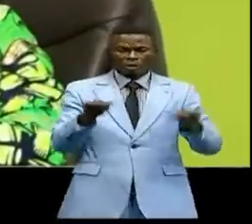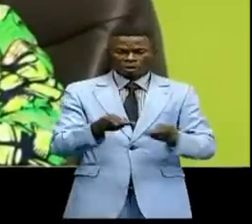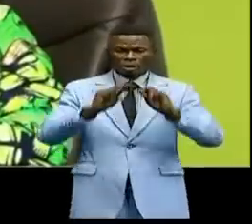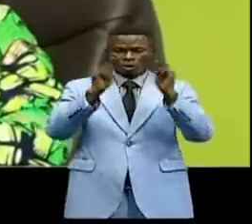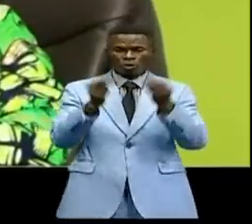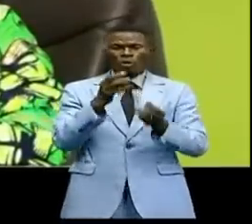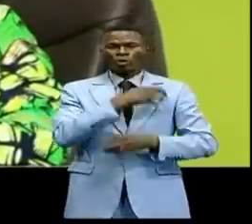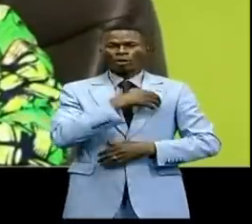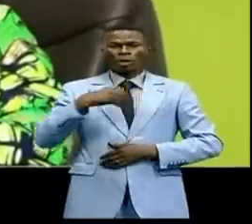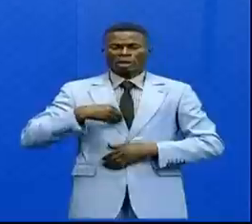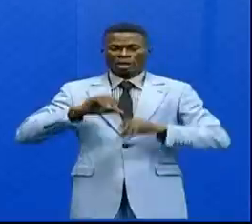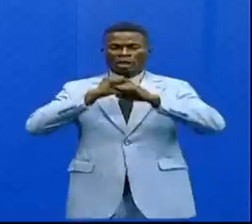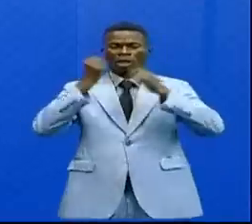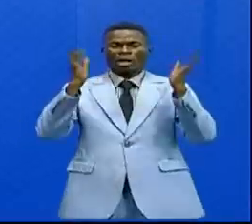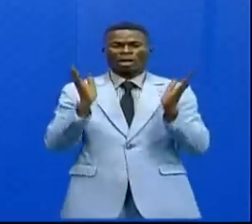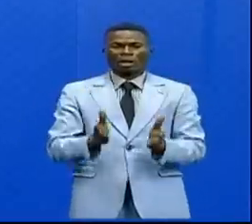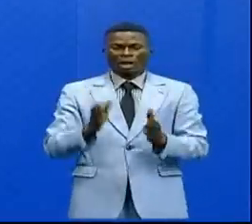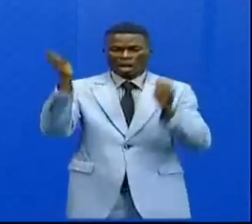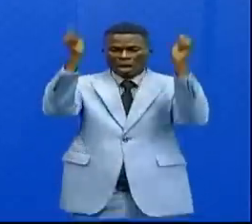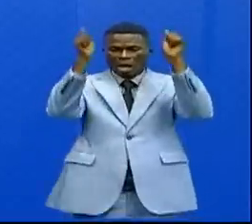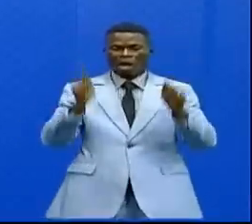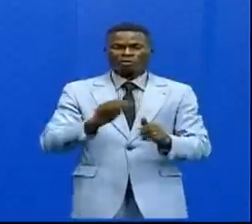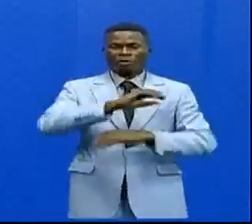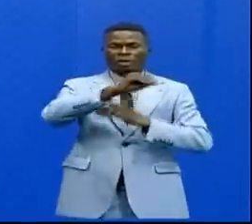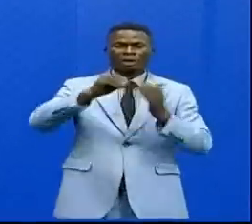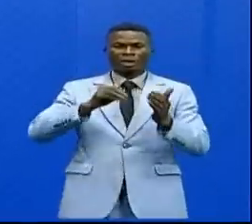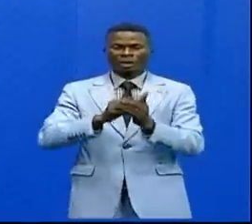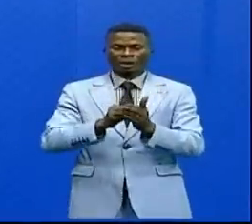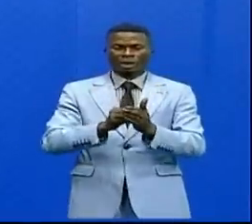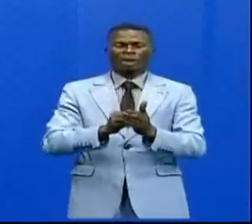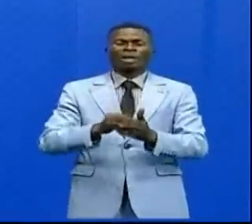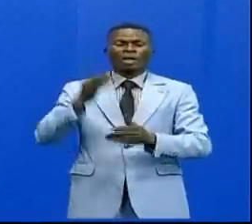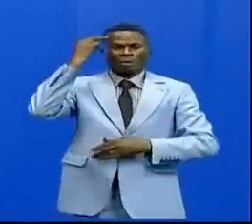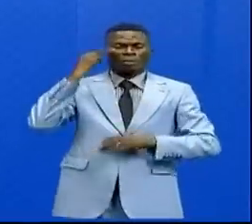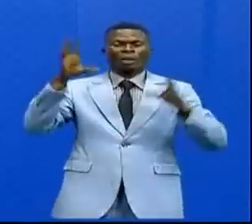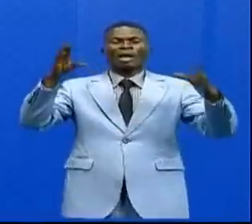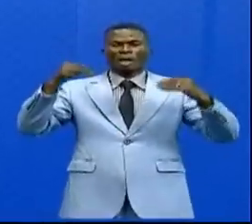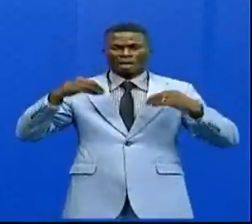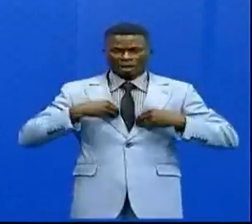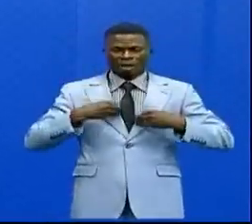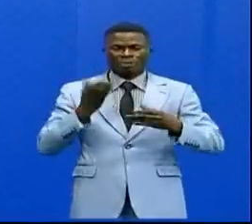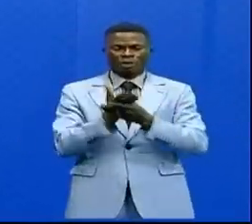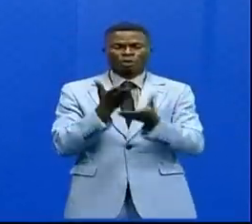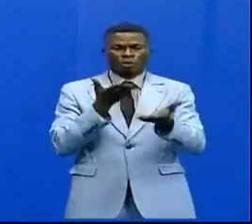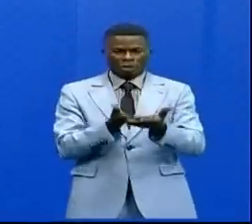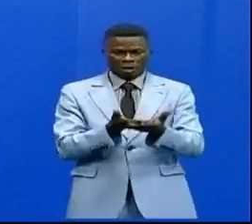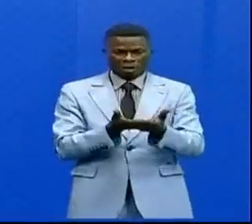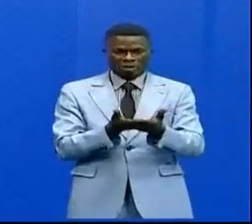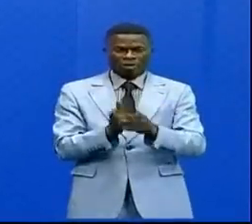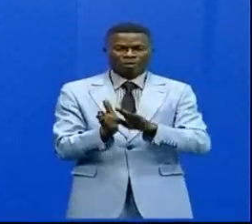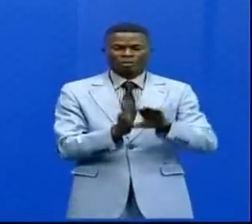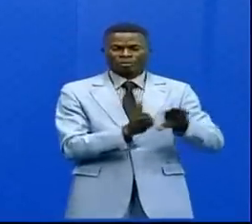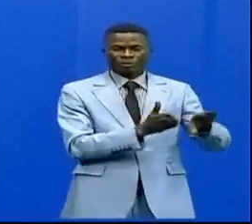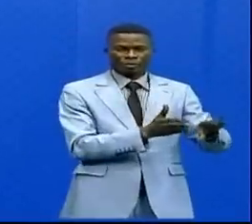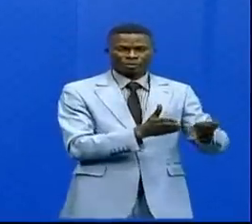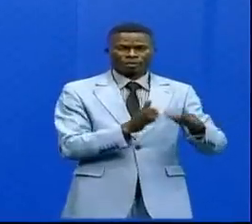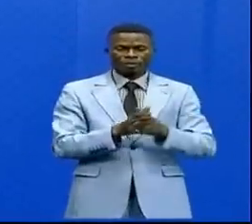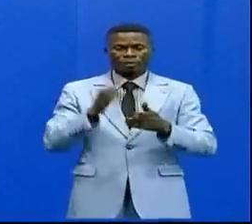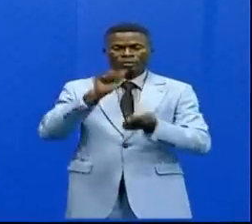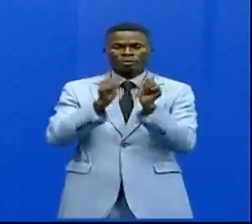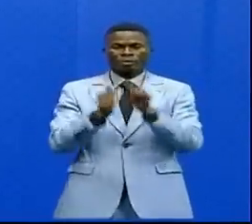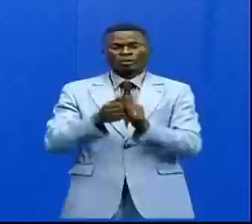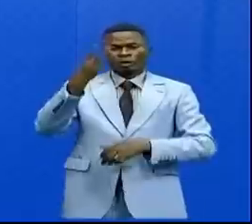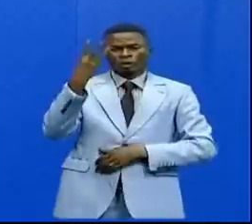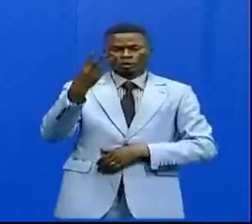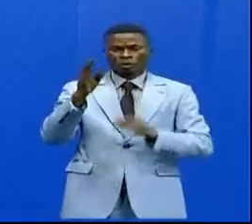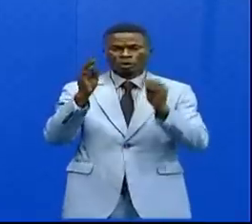femmes entrepreneurs d'Afrique centrale. Le Conseil a pris acte de ces rapports. Au chapitre 3